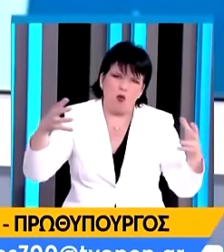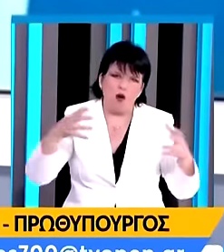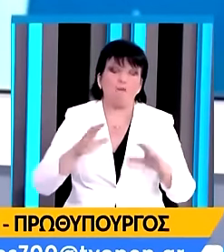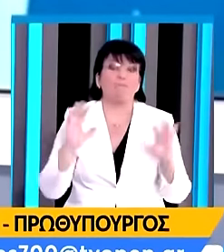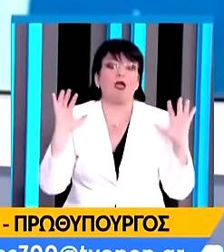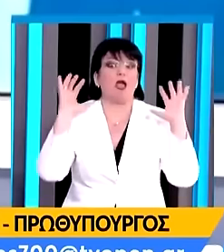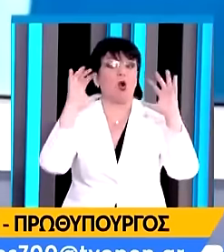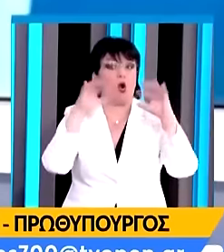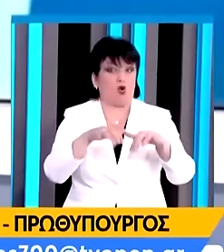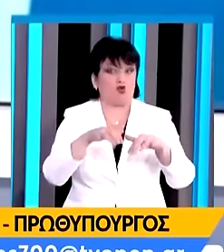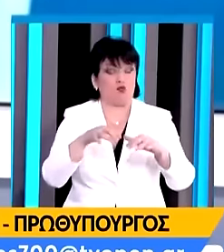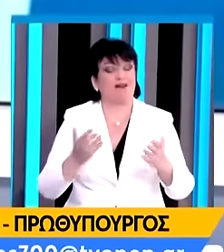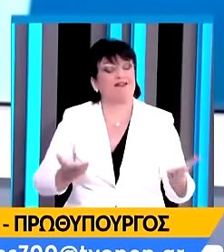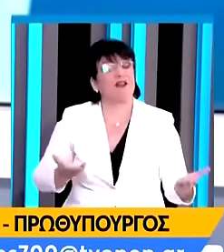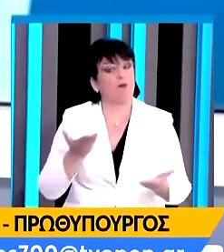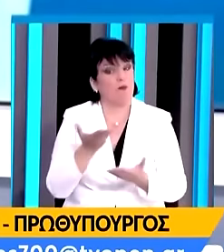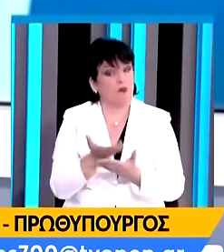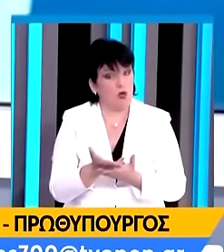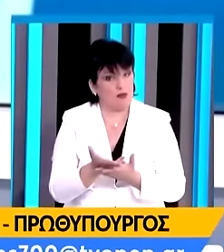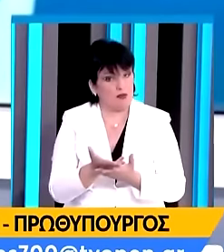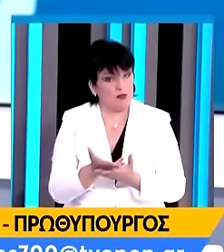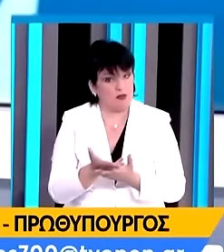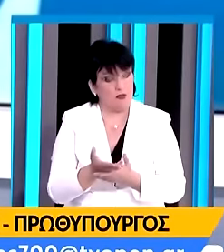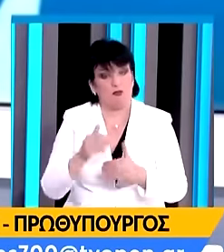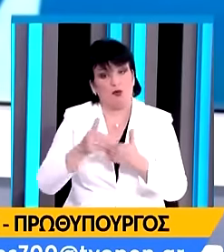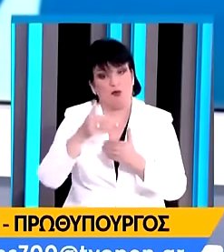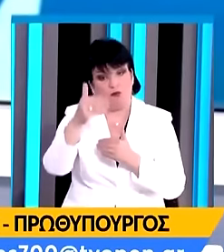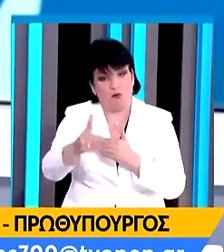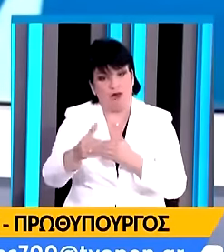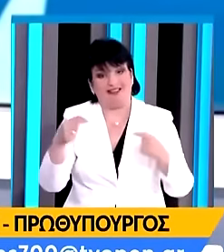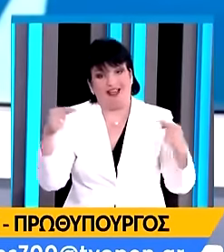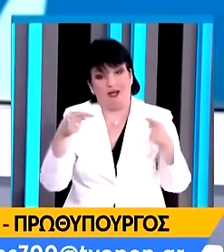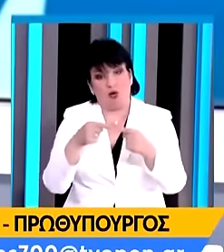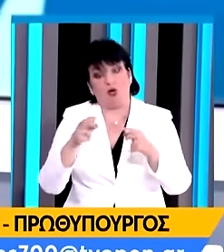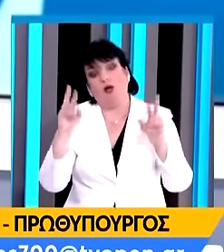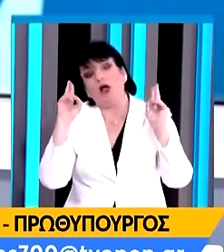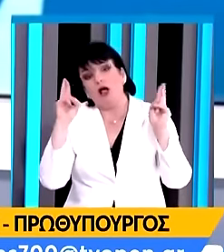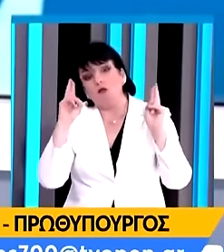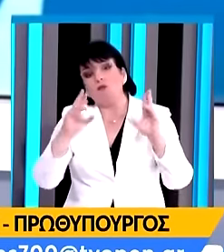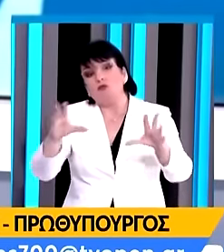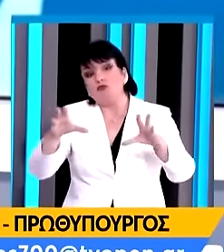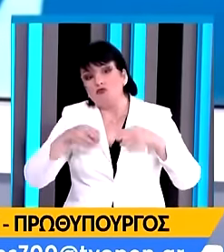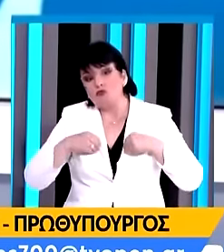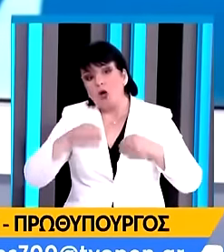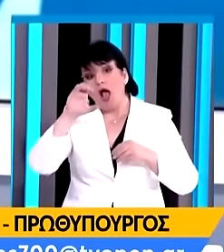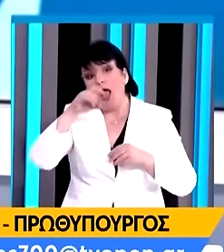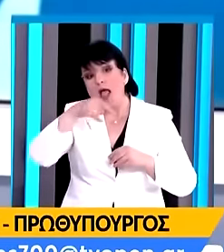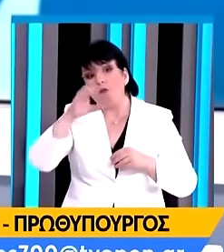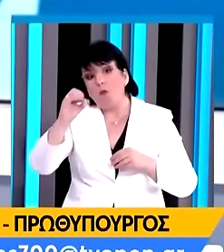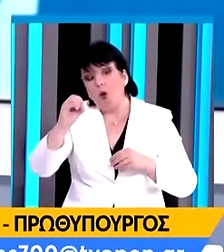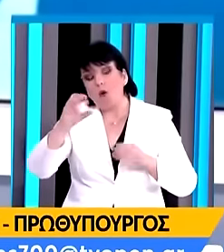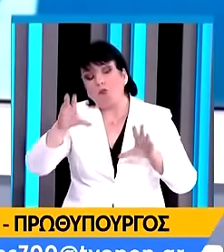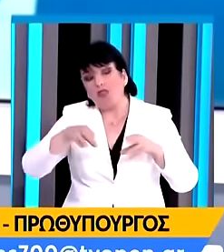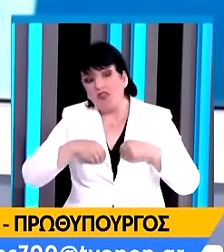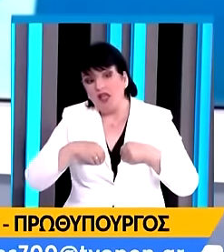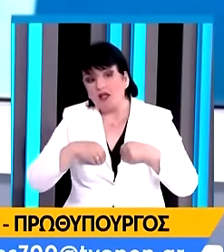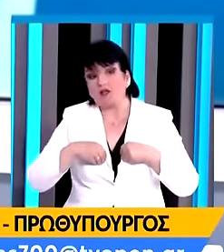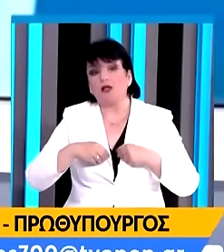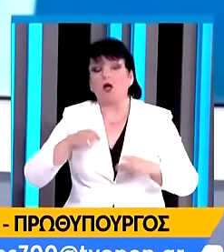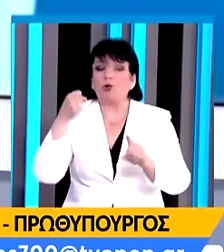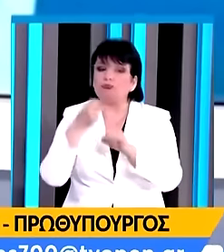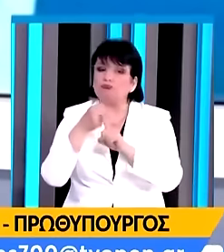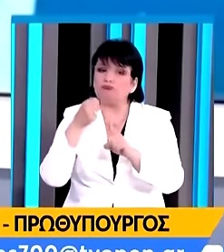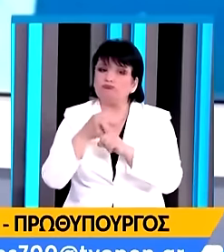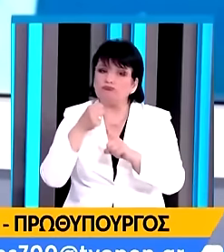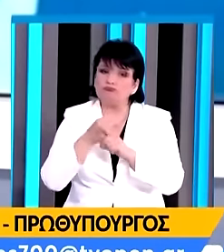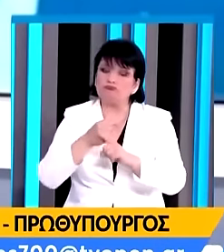φιλάθλους. Αυτή είναι η πρότασή μου για τον επόμενο τελικό. Ελπίζω να γίνει αποδεκτή από την ΕΠΟ και θα εξαντλήσω τις